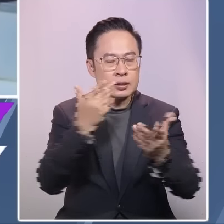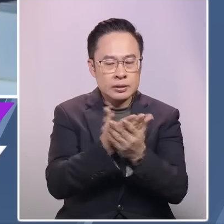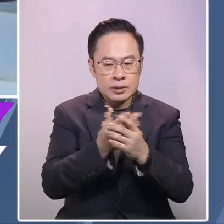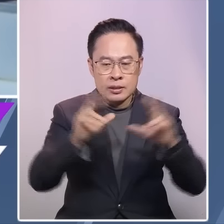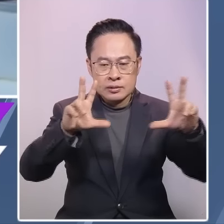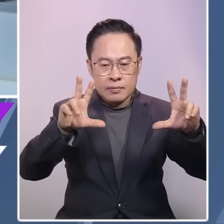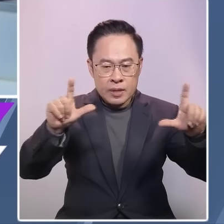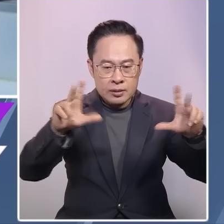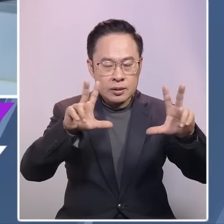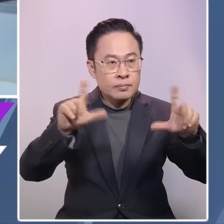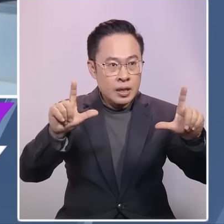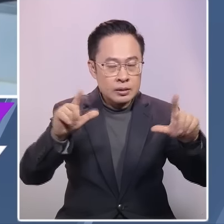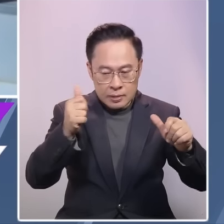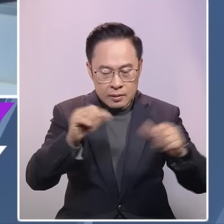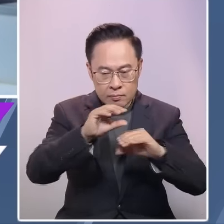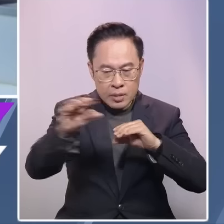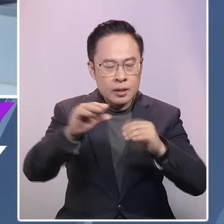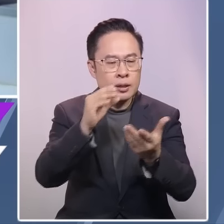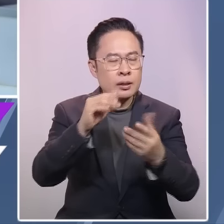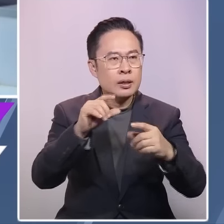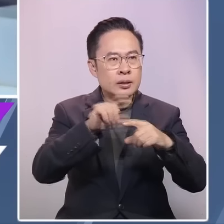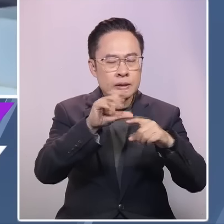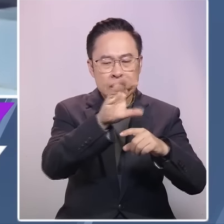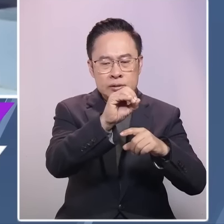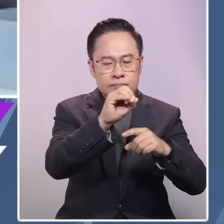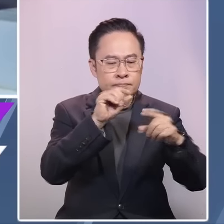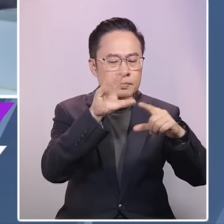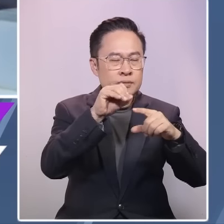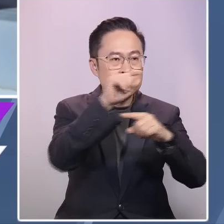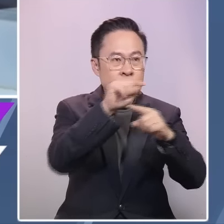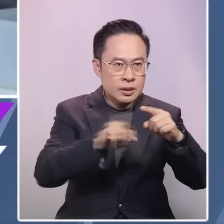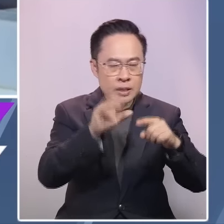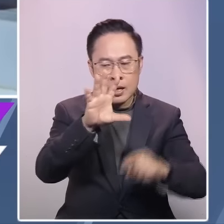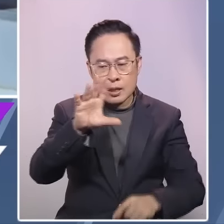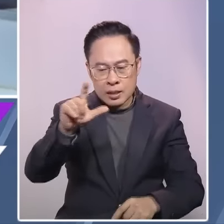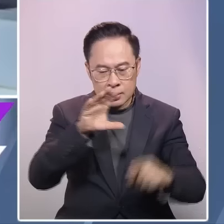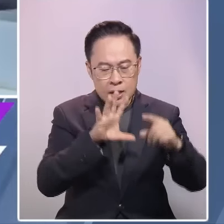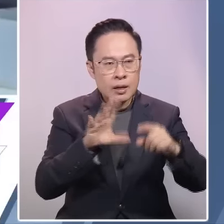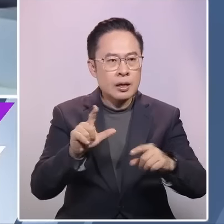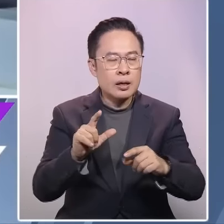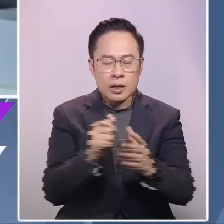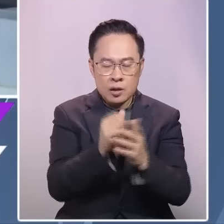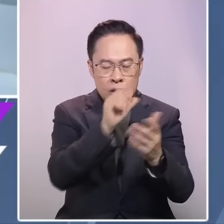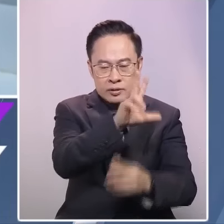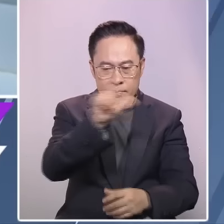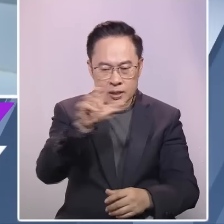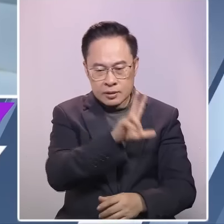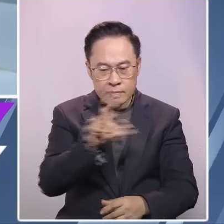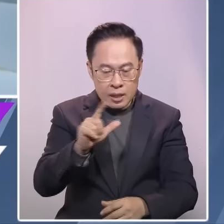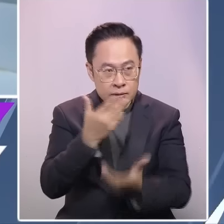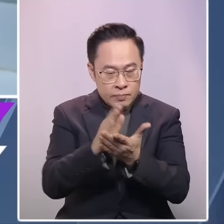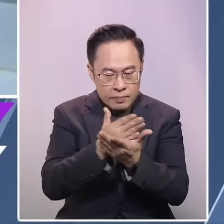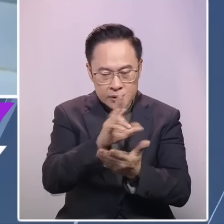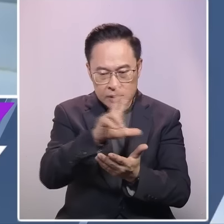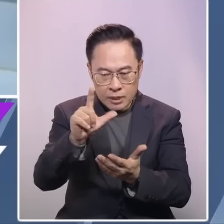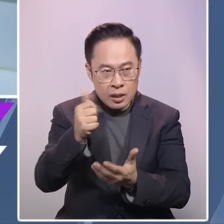ครับโอ้แล้วกอันแม่ก็ว่ามีนาแม่ซืหอยไว้ซืหอยทกสไว้ 500,000ยอดนี้แม่